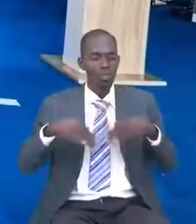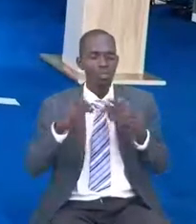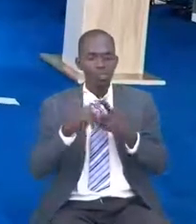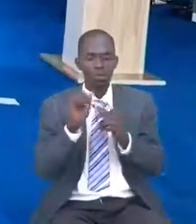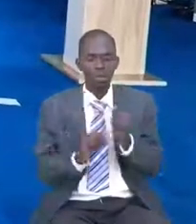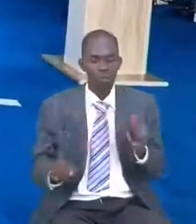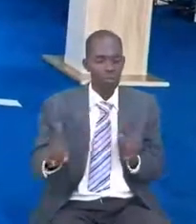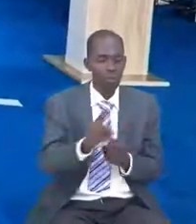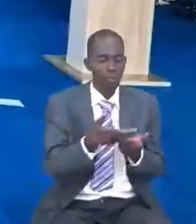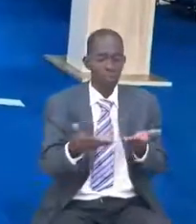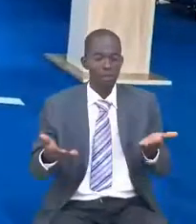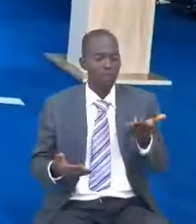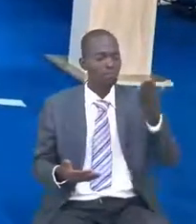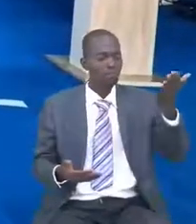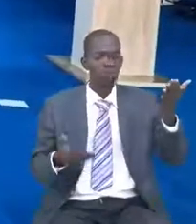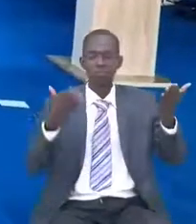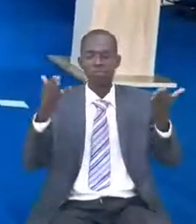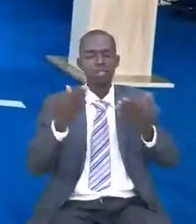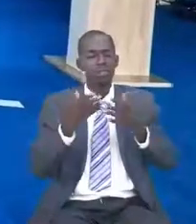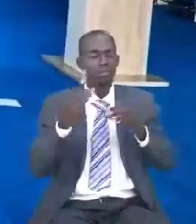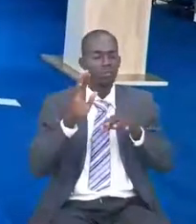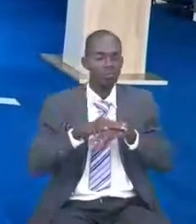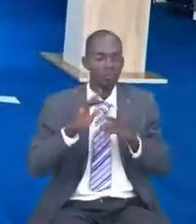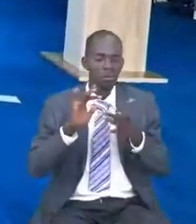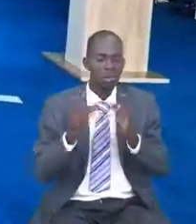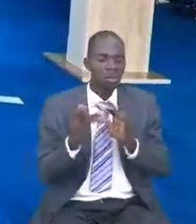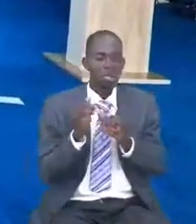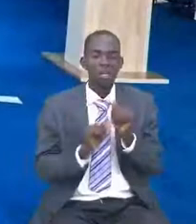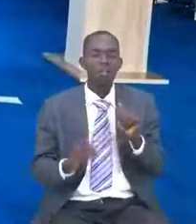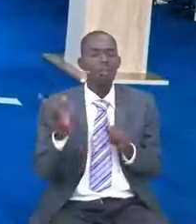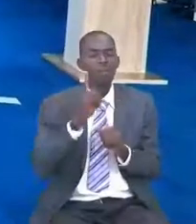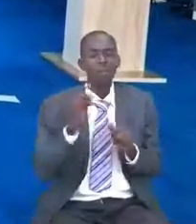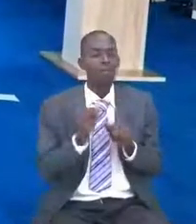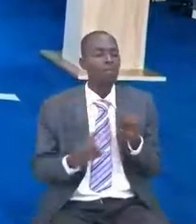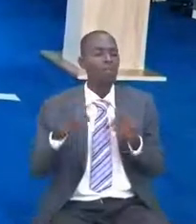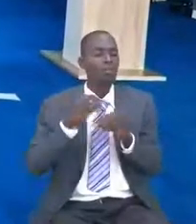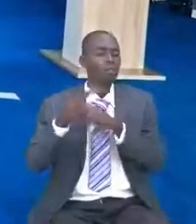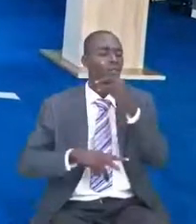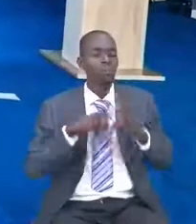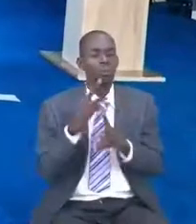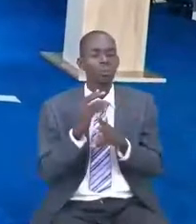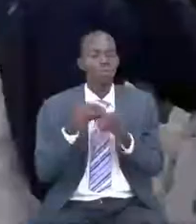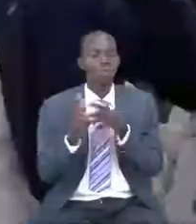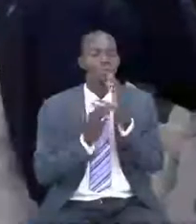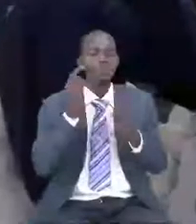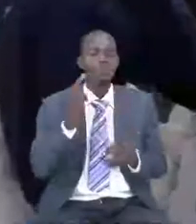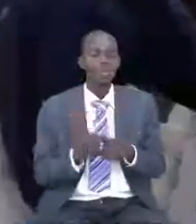ici, là-bas, en ligne, partout dans le monde, au nom de